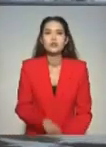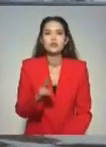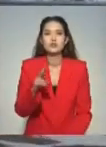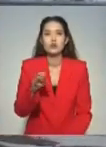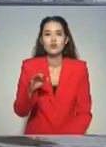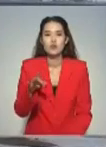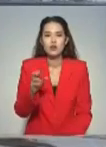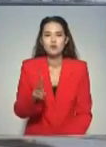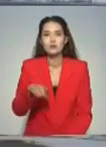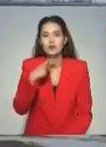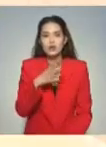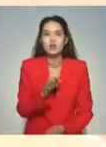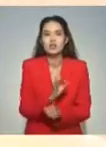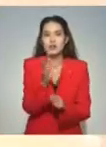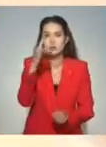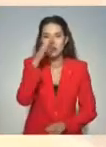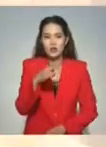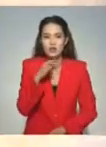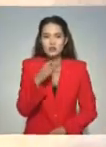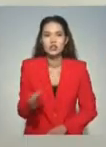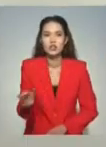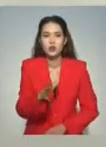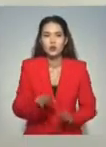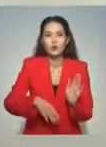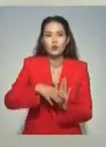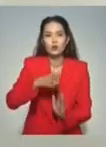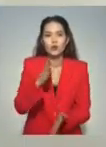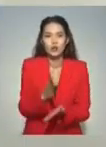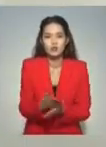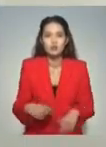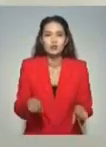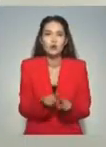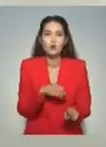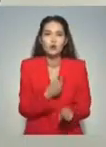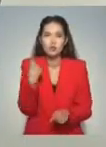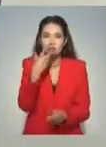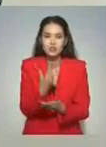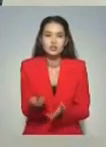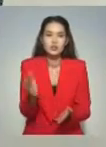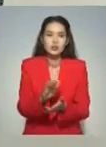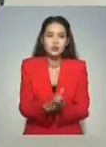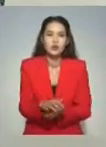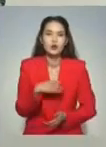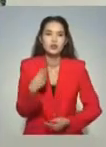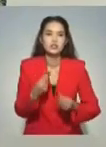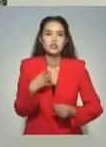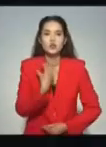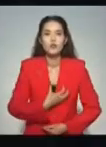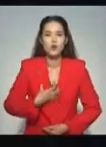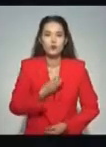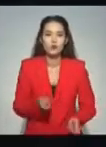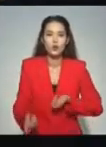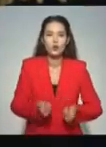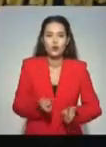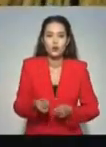Токаев признался, в Западный Казахстан приехал не случайно. Хотел ближе познакомиться с жизнью региона, которая играет важную роль в